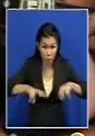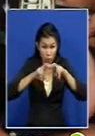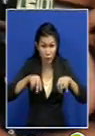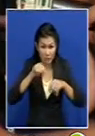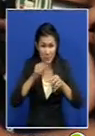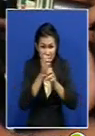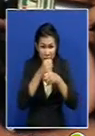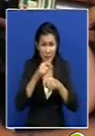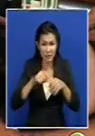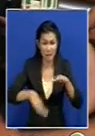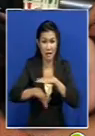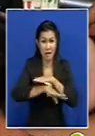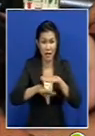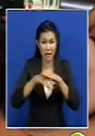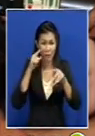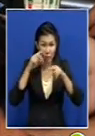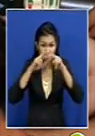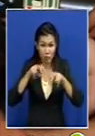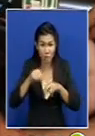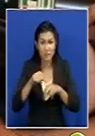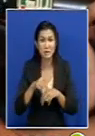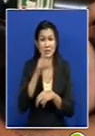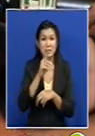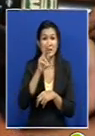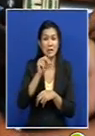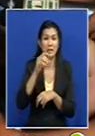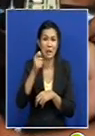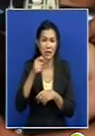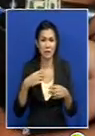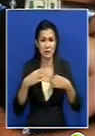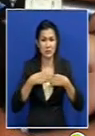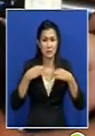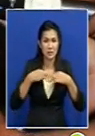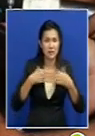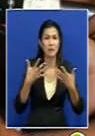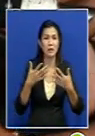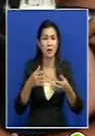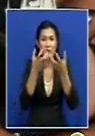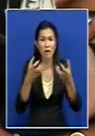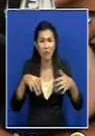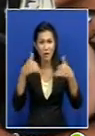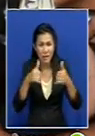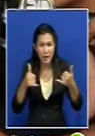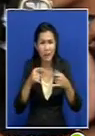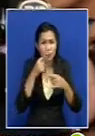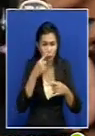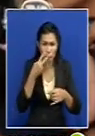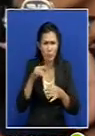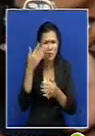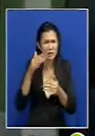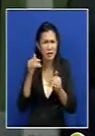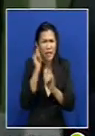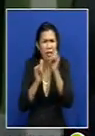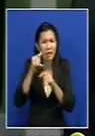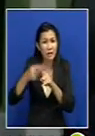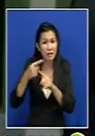ว่าหลักฐานที่เอาไปใช้ในการตรวจ DNA ครับคุณนัทก็ไปตรวจทั้งเสื้อผ้าเด็กของเล่นเด็กเพื่อพิสูจน์อัตลักษณ์ของเด็กวัย3เดือน